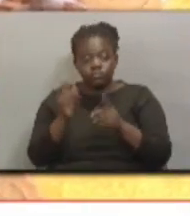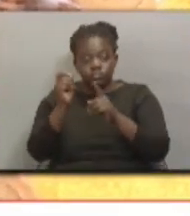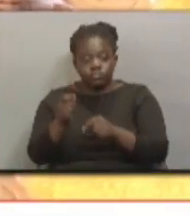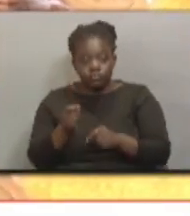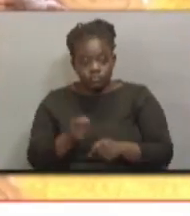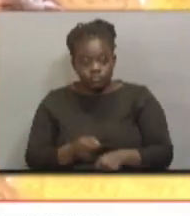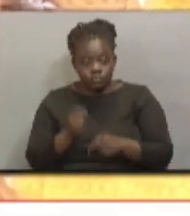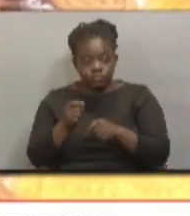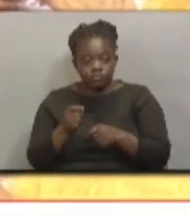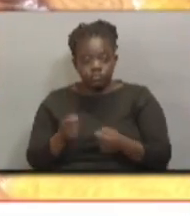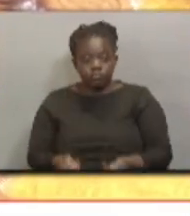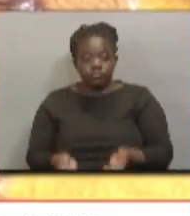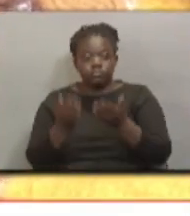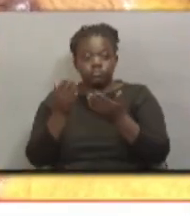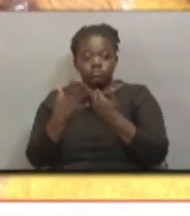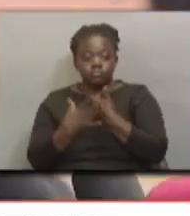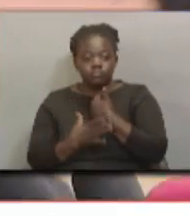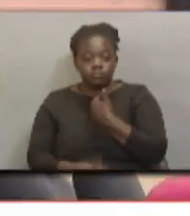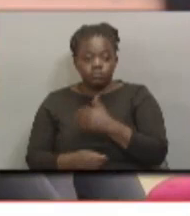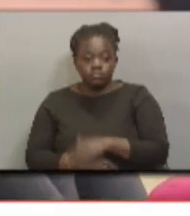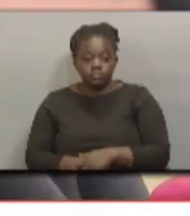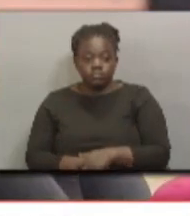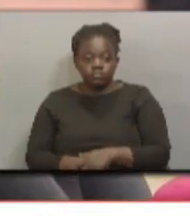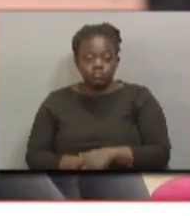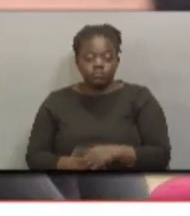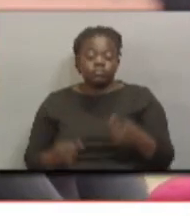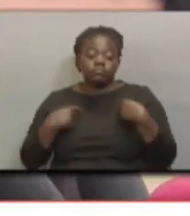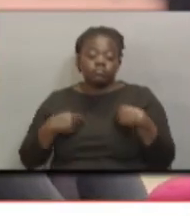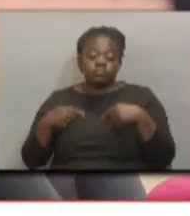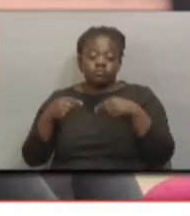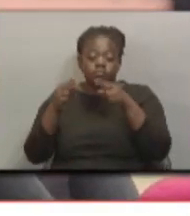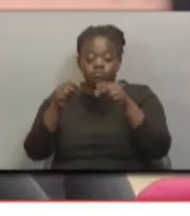n'obulambuzi kiyamba okulwanyisa obwavu. Tusuubira omwaka guno